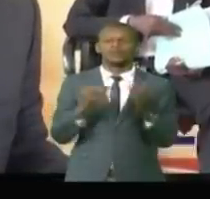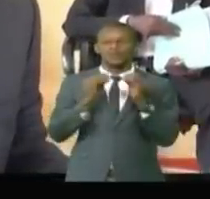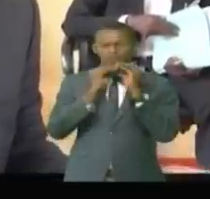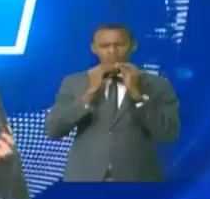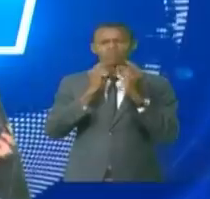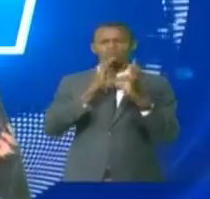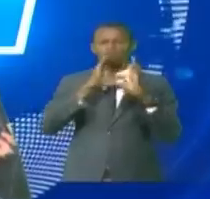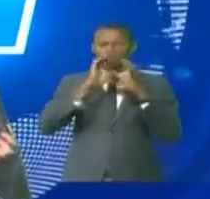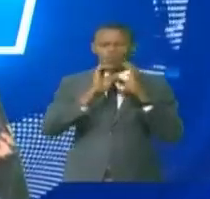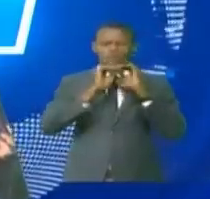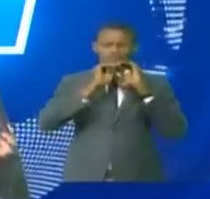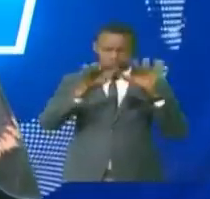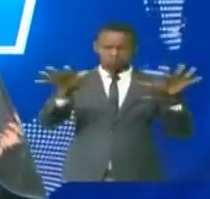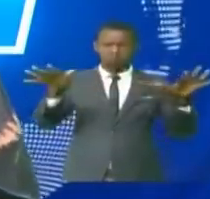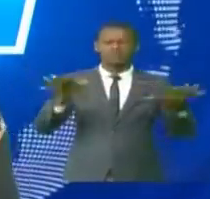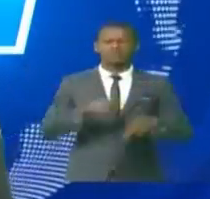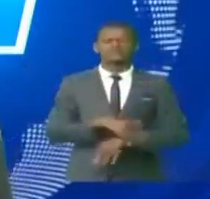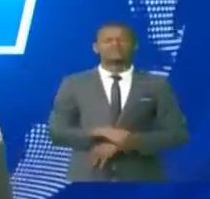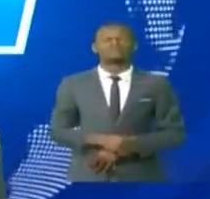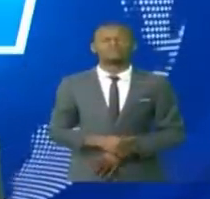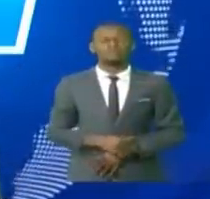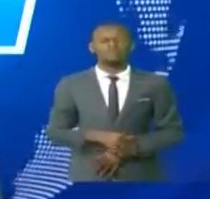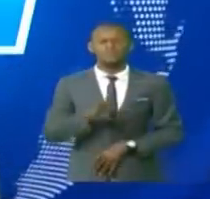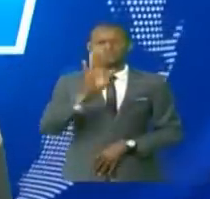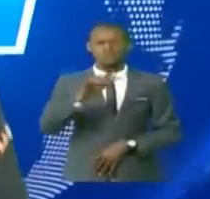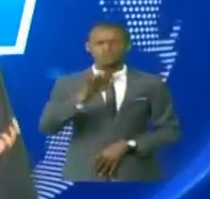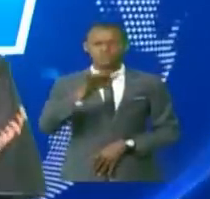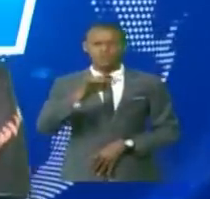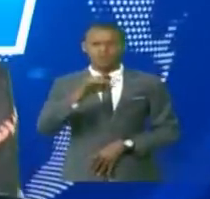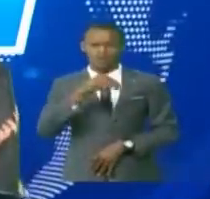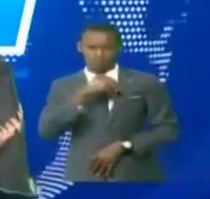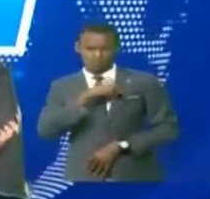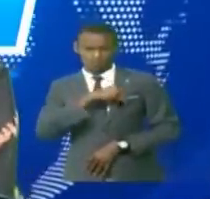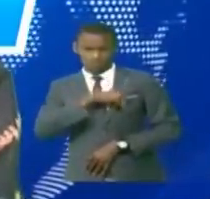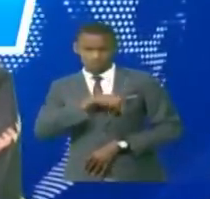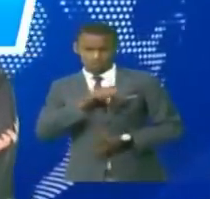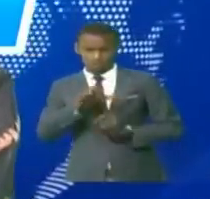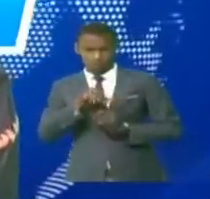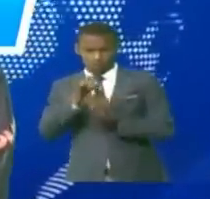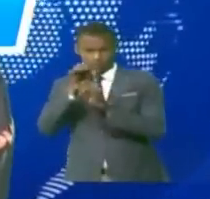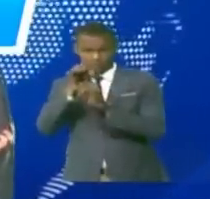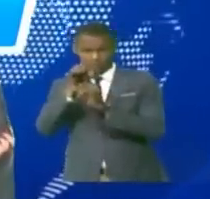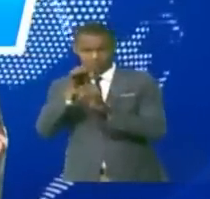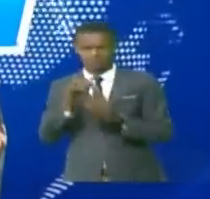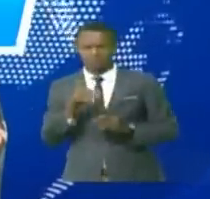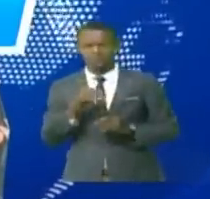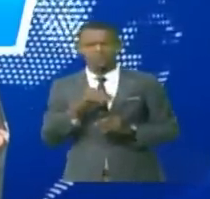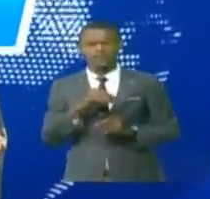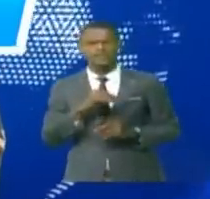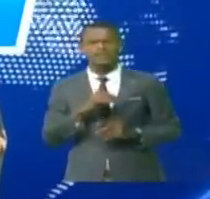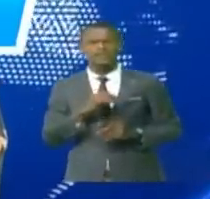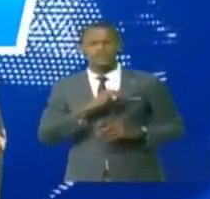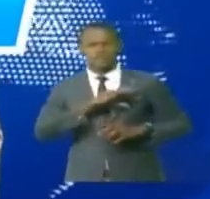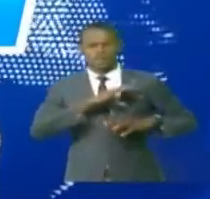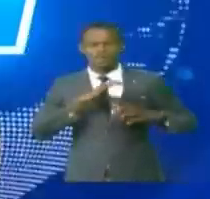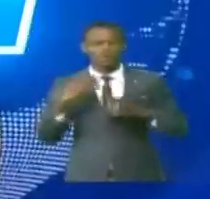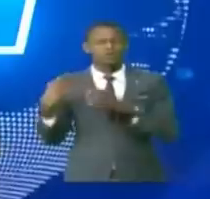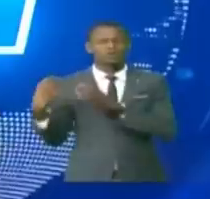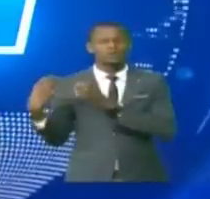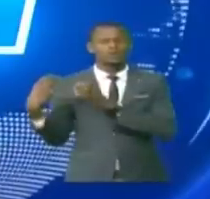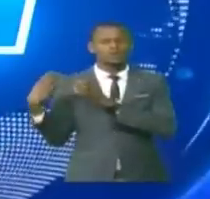la plénière. En mission officielle au Kasaï oriental, le commissaire général adjoint en charge de la